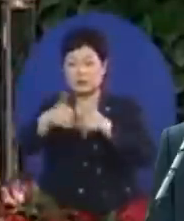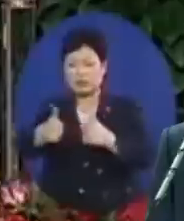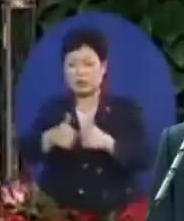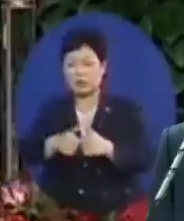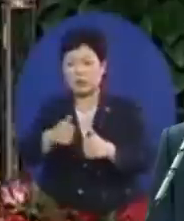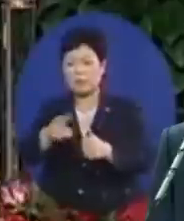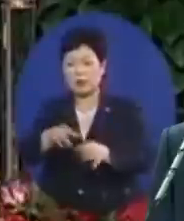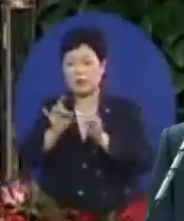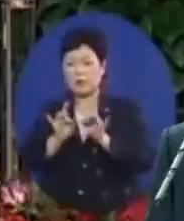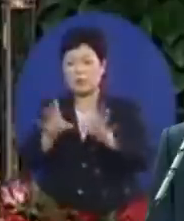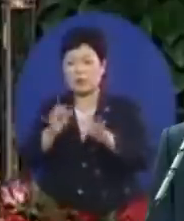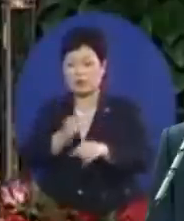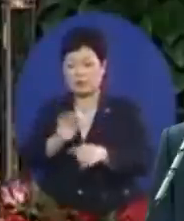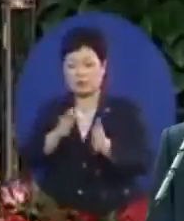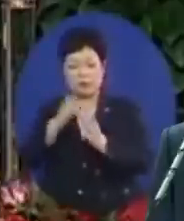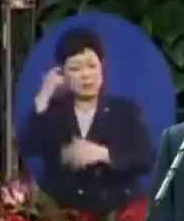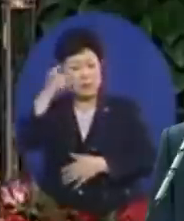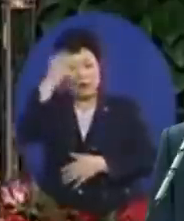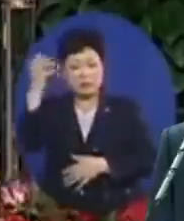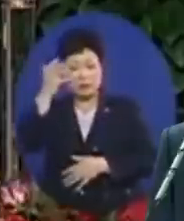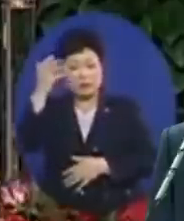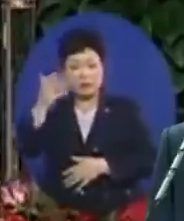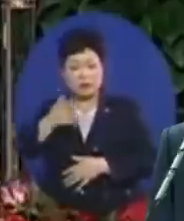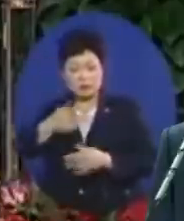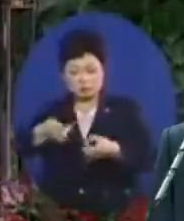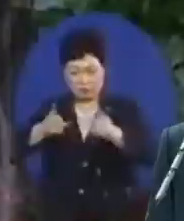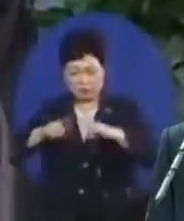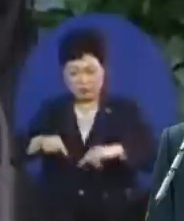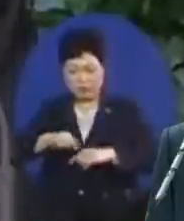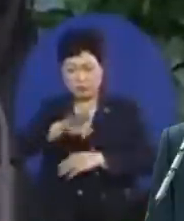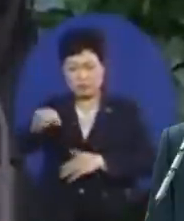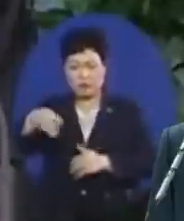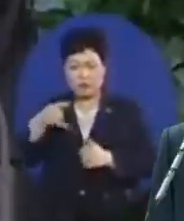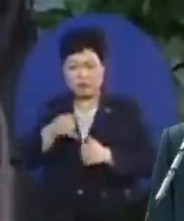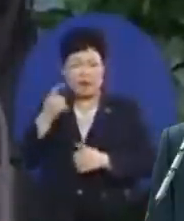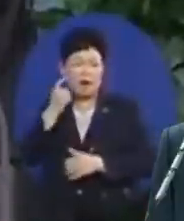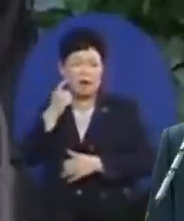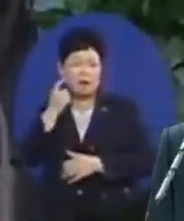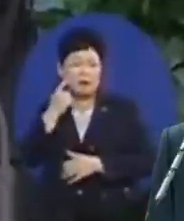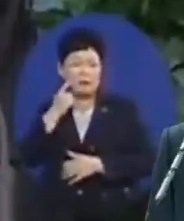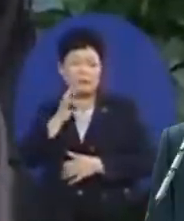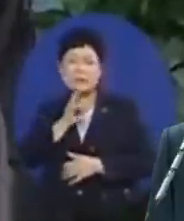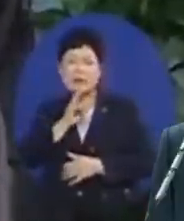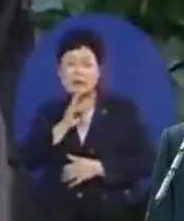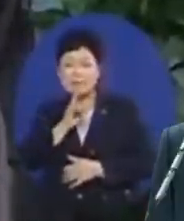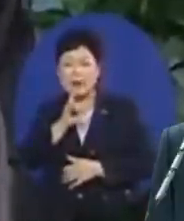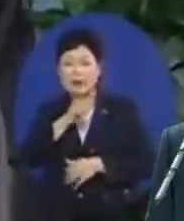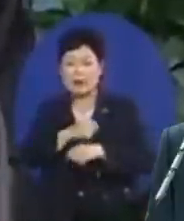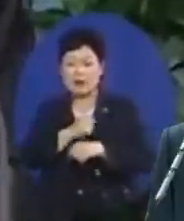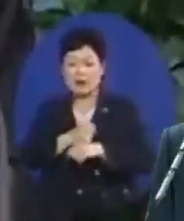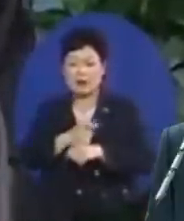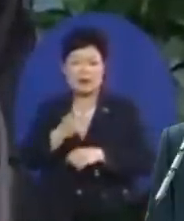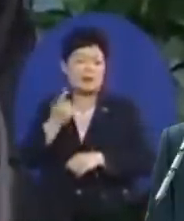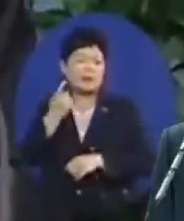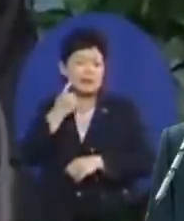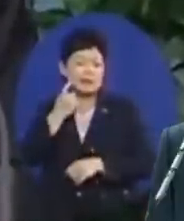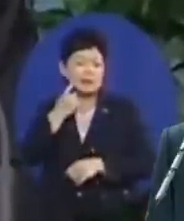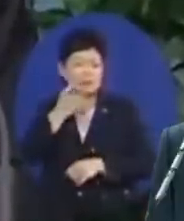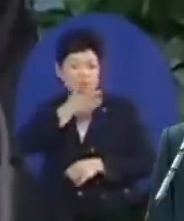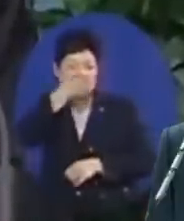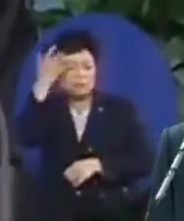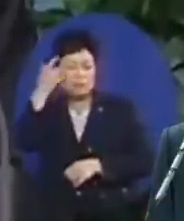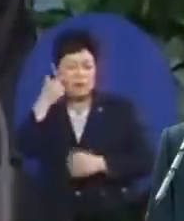되는 것입니다. 영적으로 들어와서 우리에게 거짓 예언이나 거짓